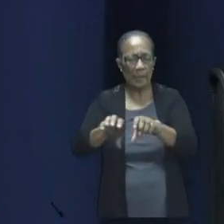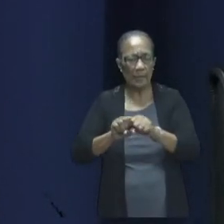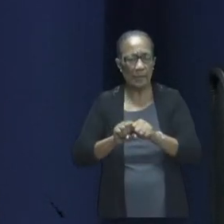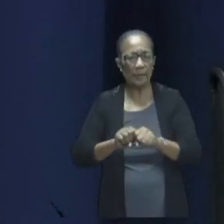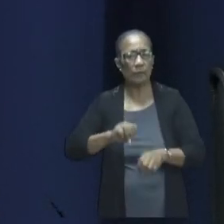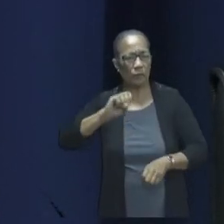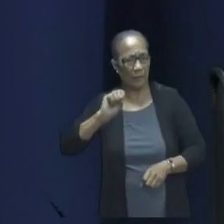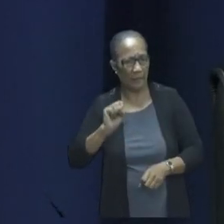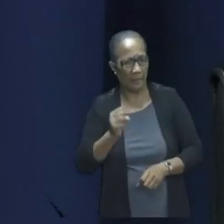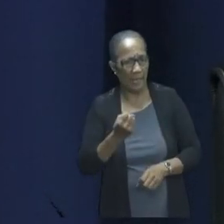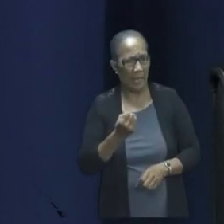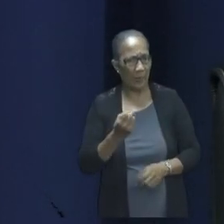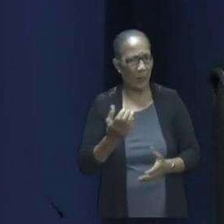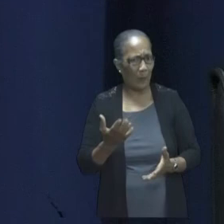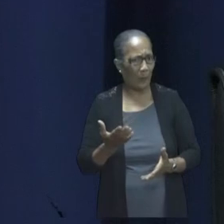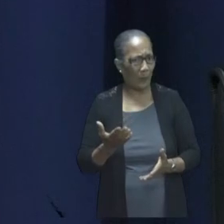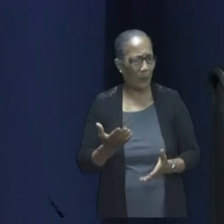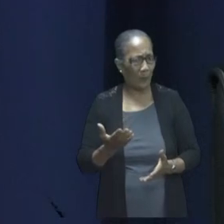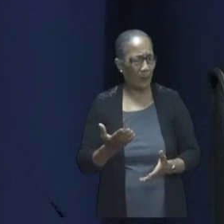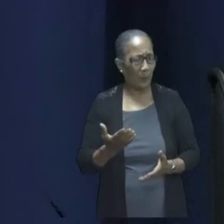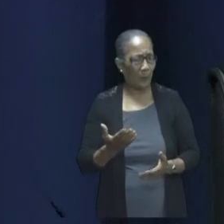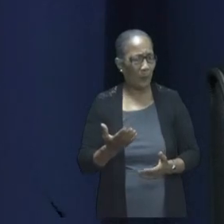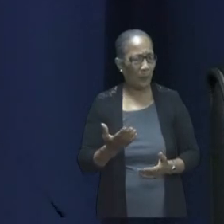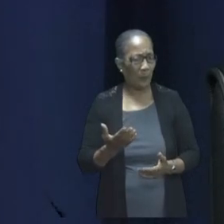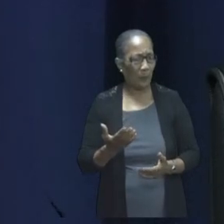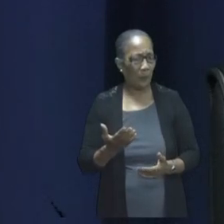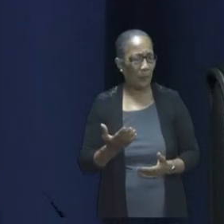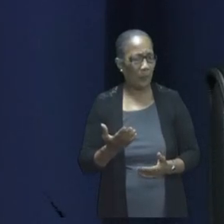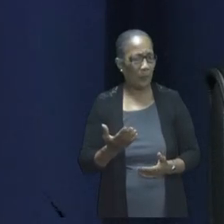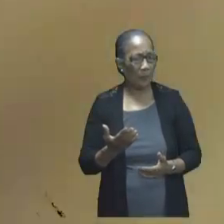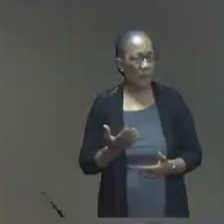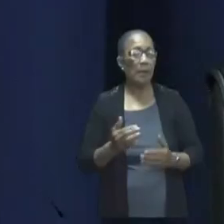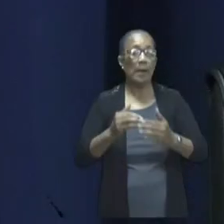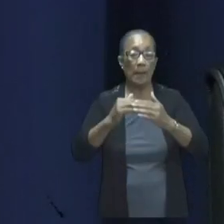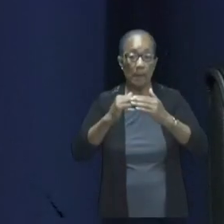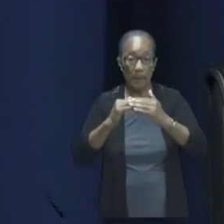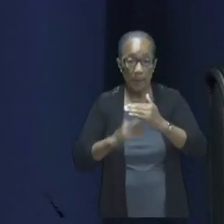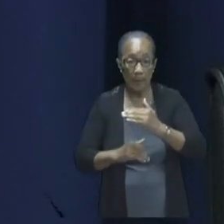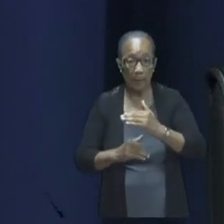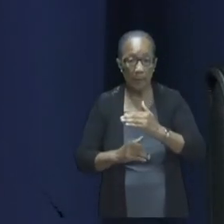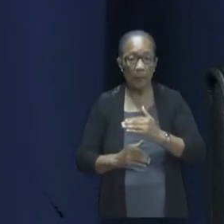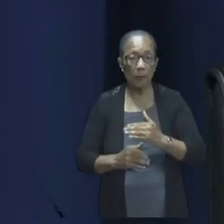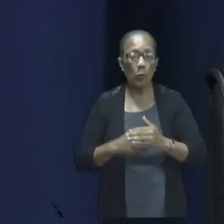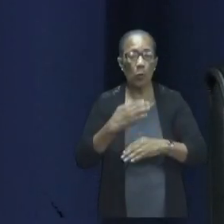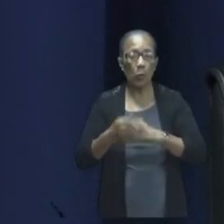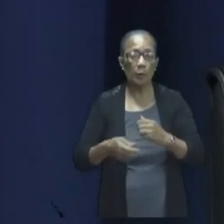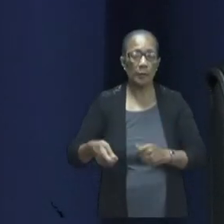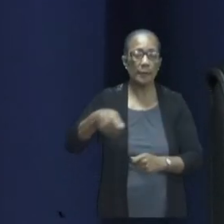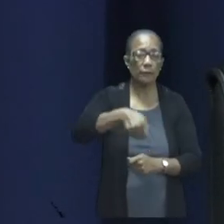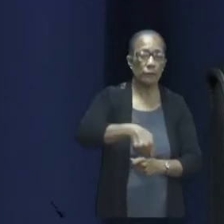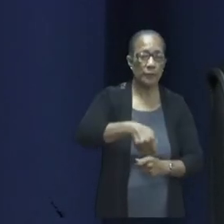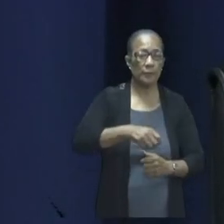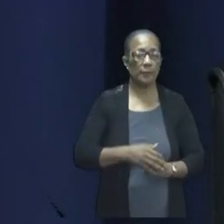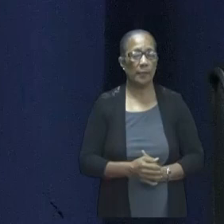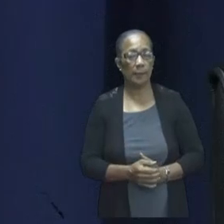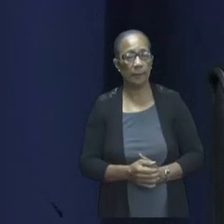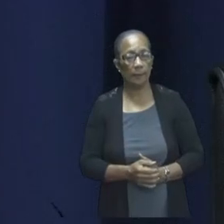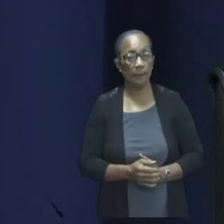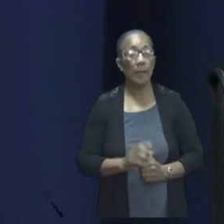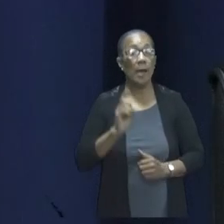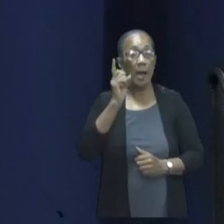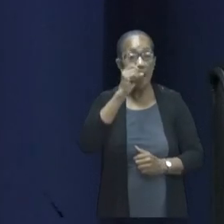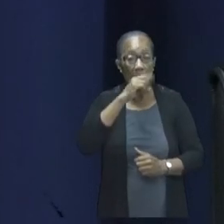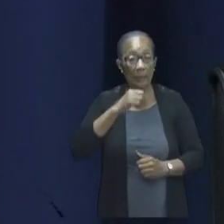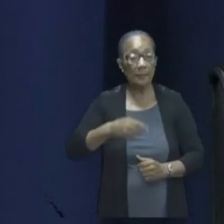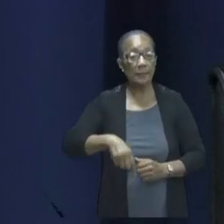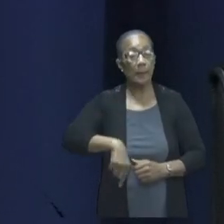dus dat alles zo zeg maar via minder in wordt geïnvesteerd ik laat de daarmee aan zijn meer